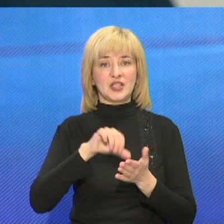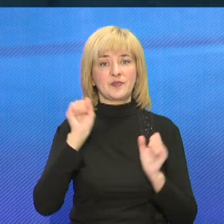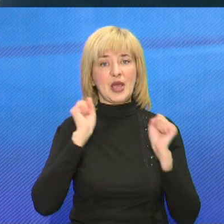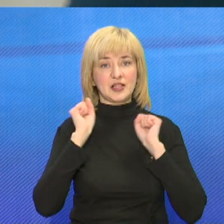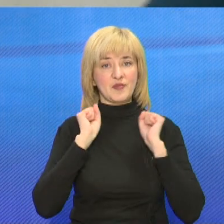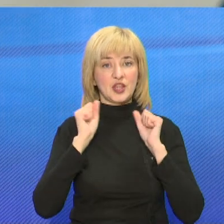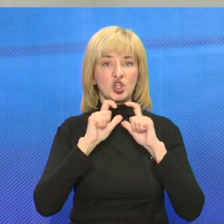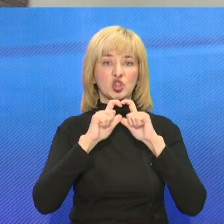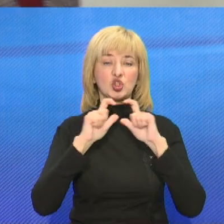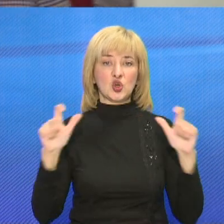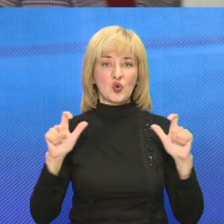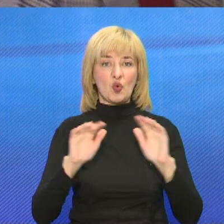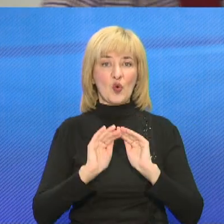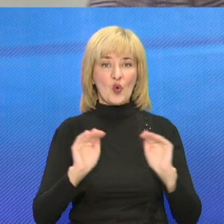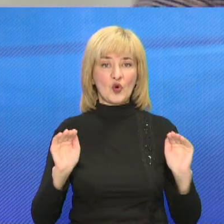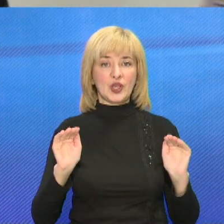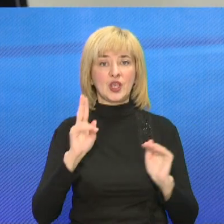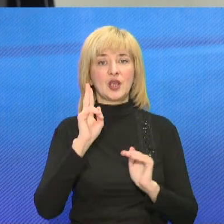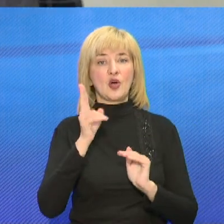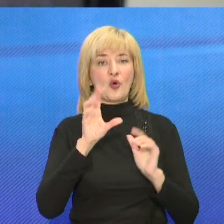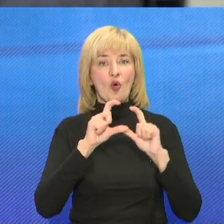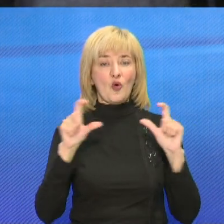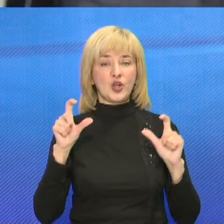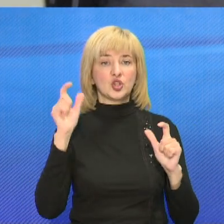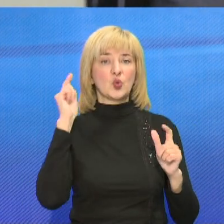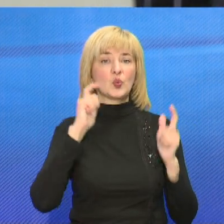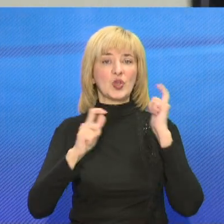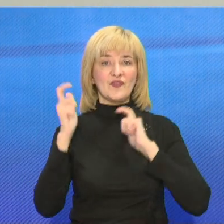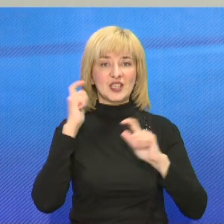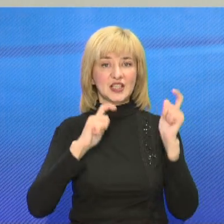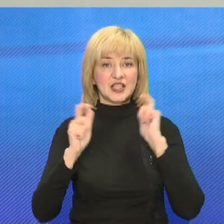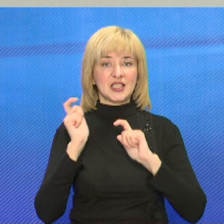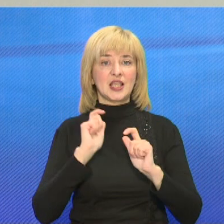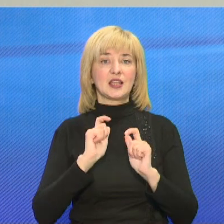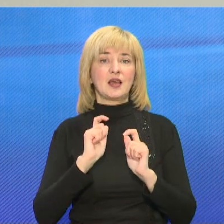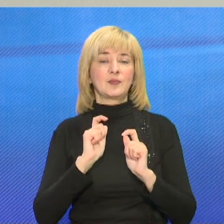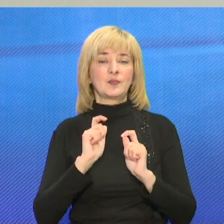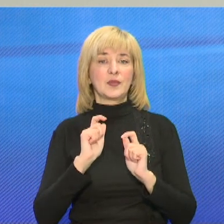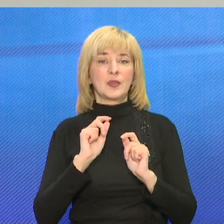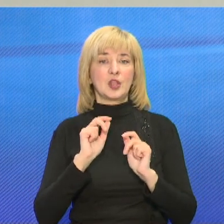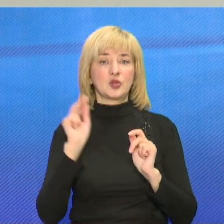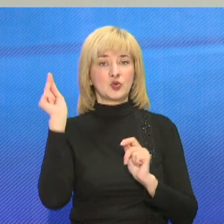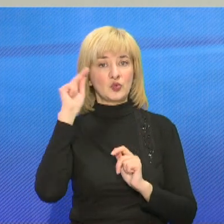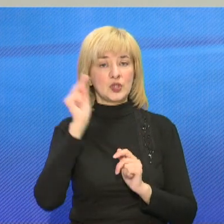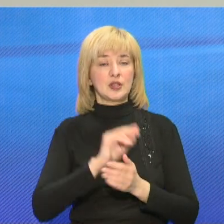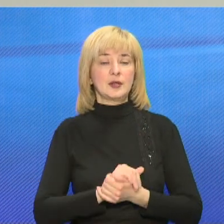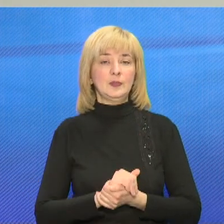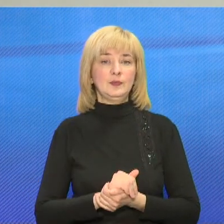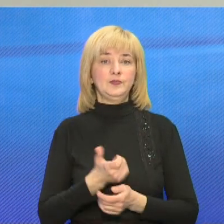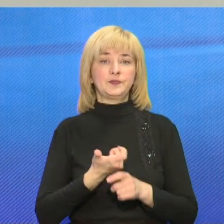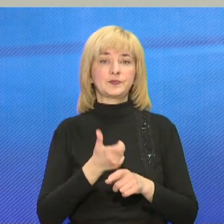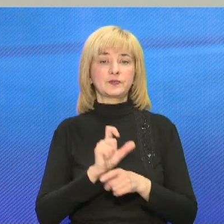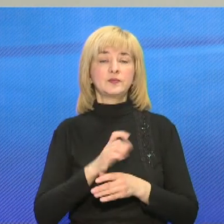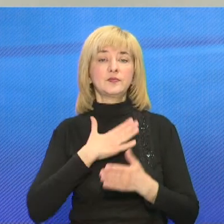школьники со школ, колледжи нашего университета, студенты нашего университета. Ну и мы очень рады приветствовать